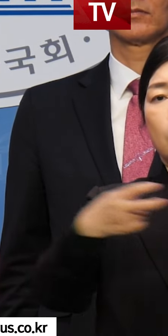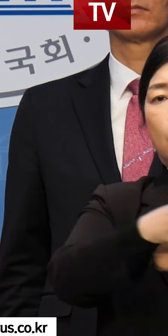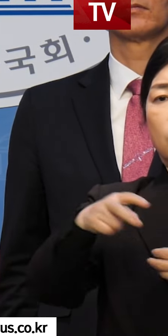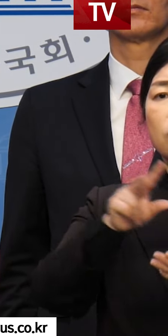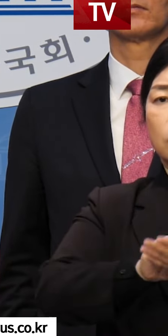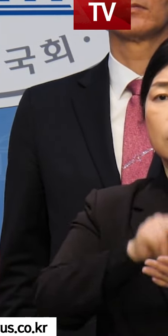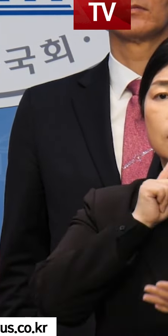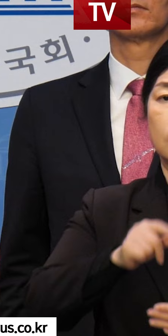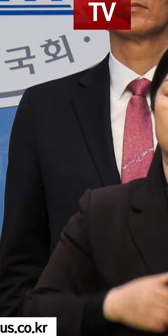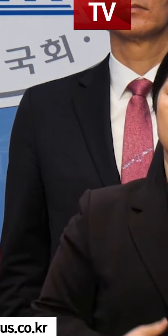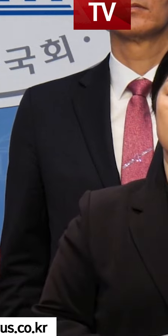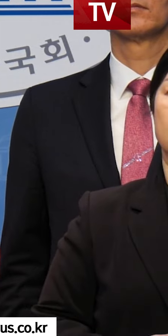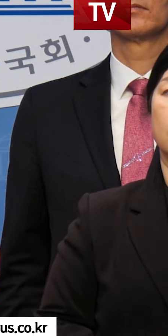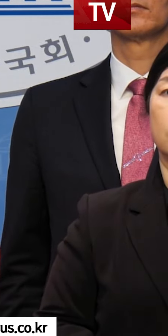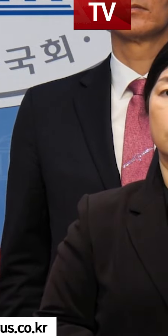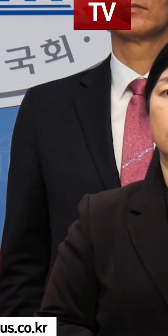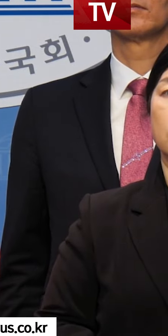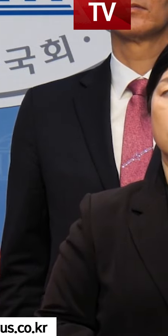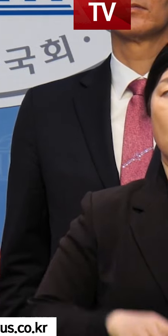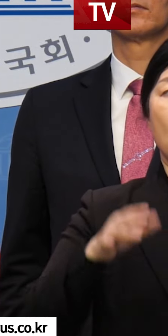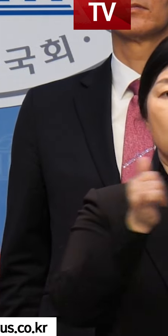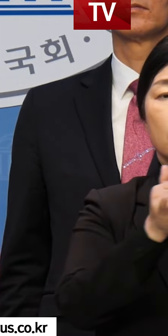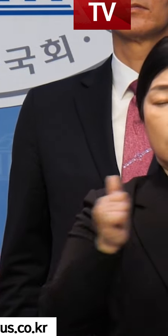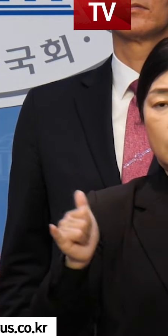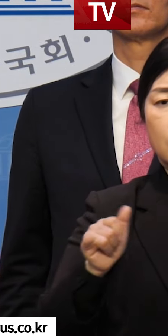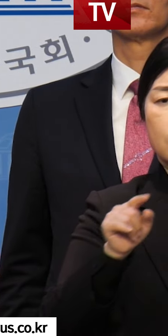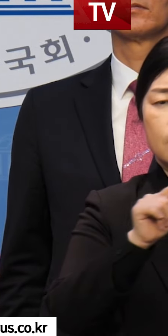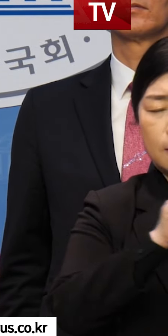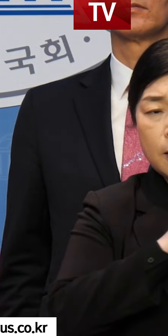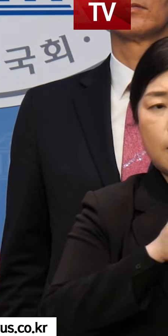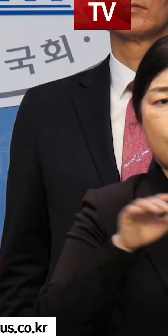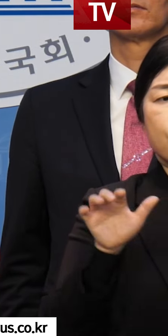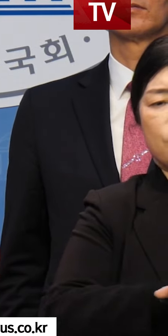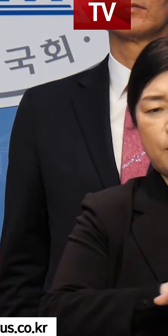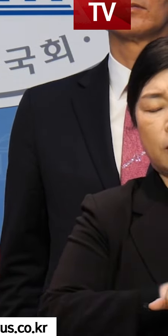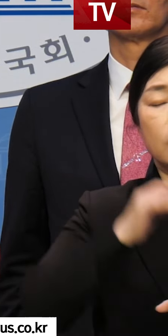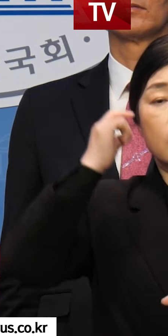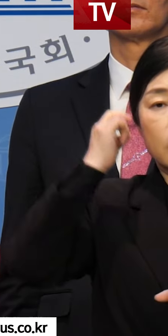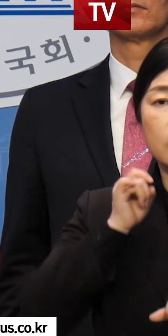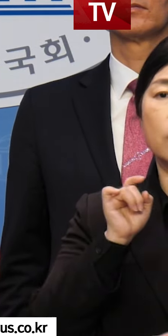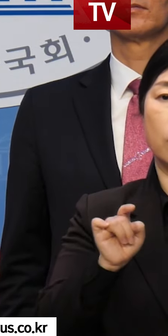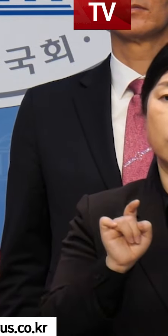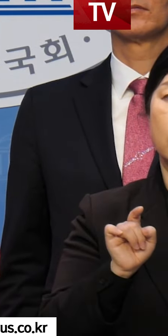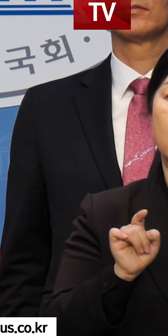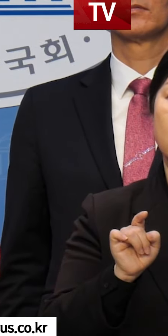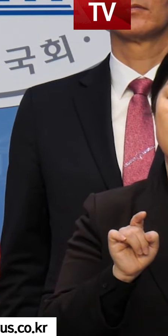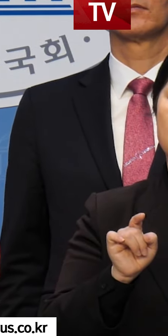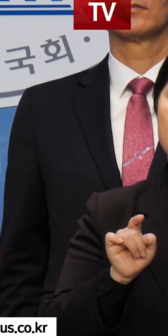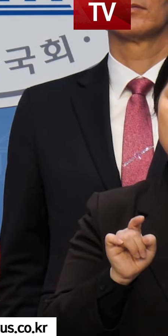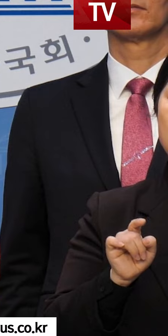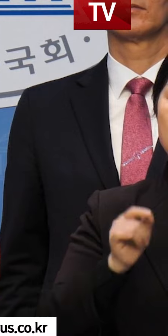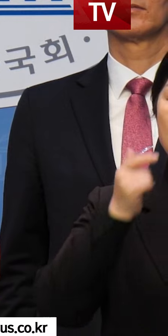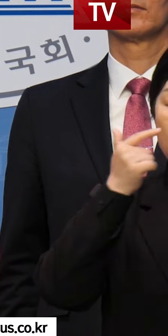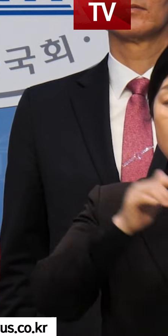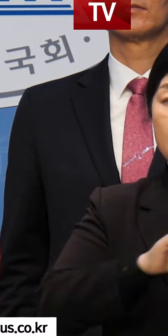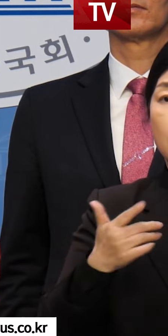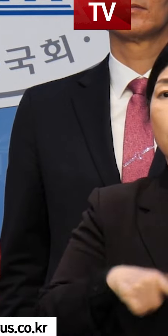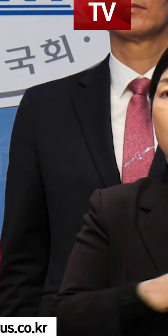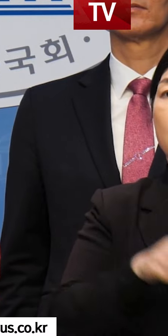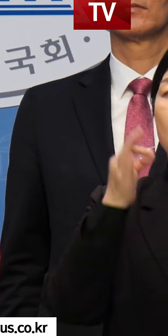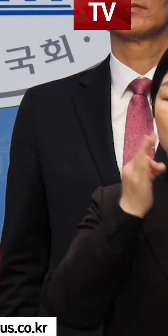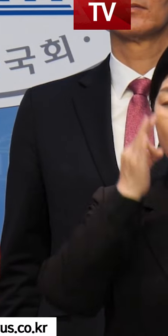문제라고 합니다. 국민들이 가장 불편하게 느끼는 부분을 해소하기 위한